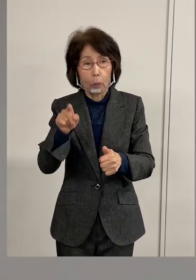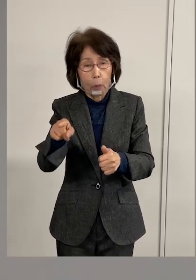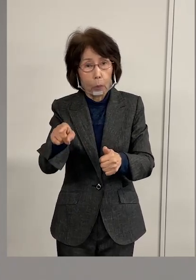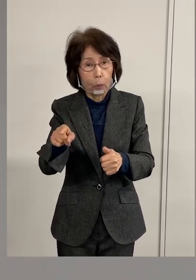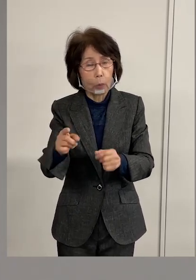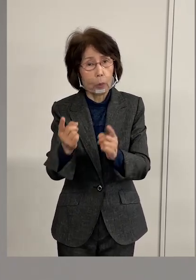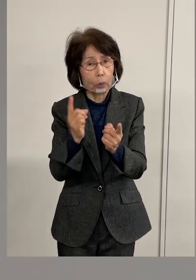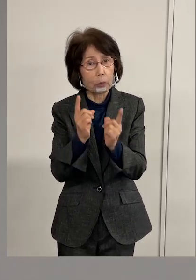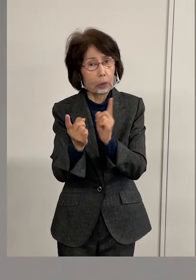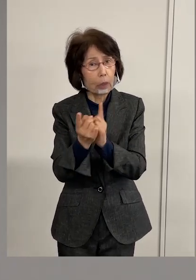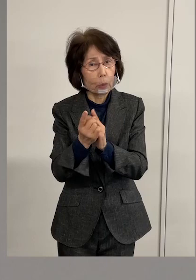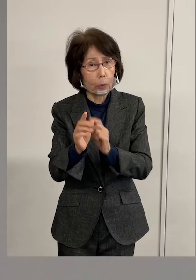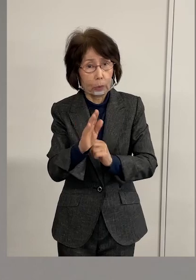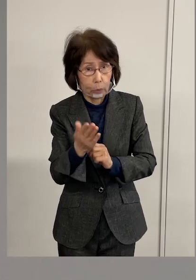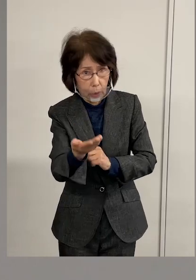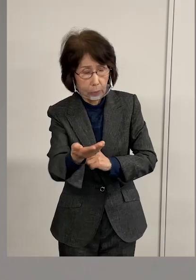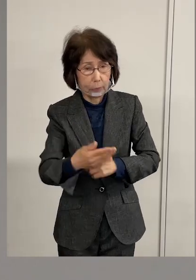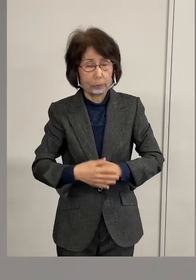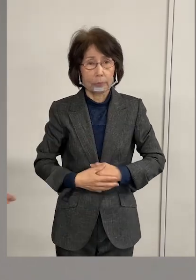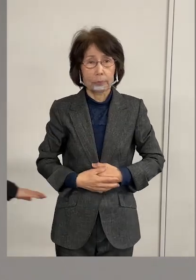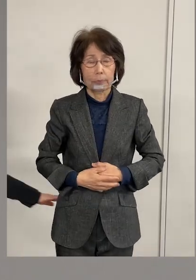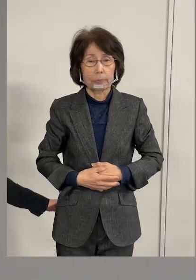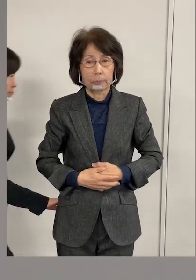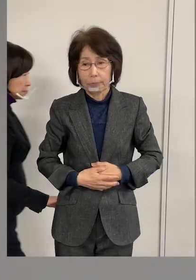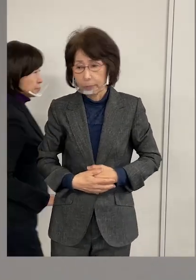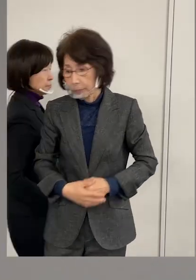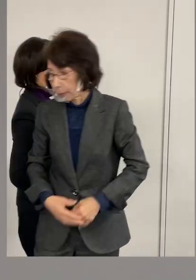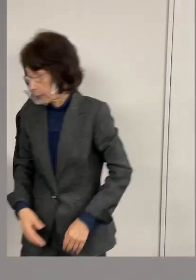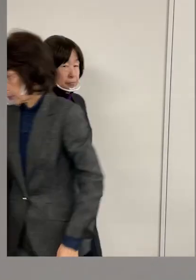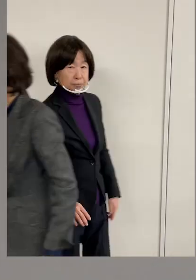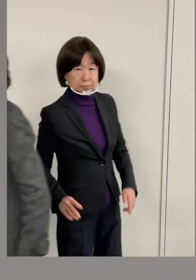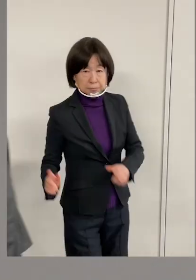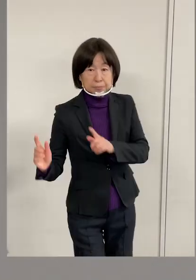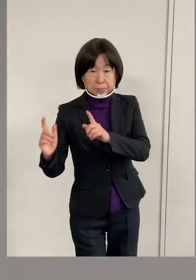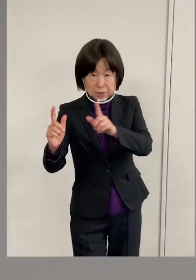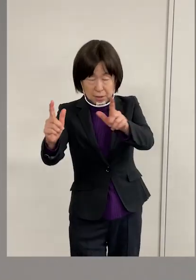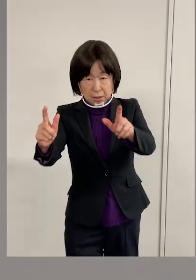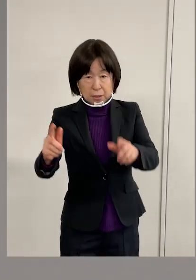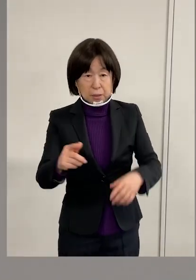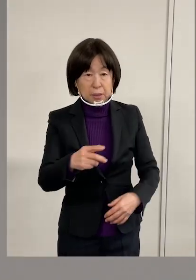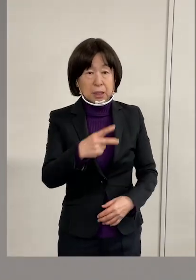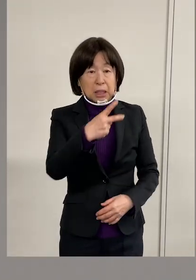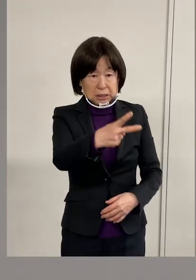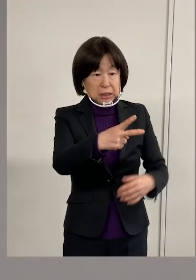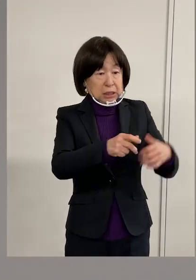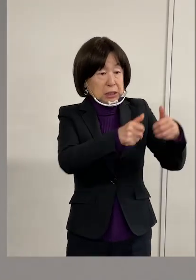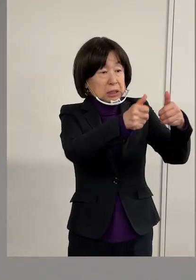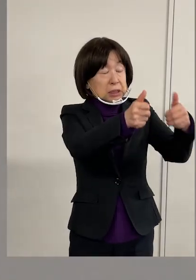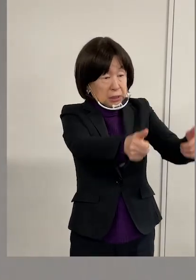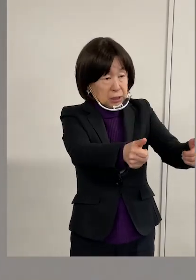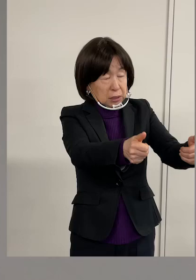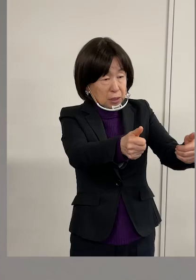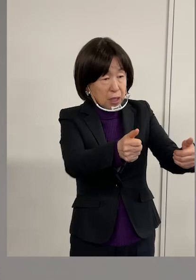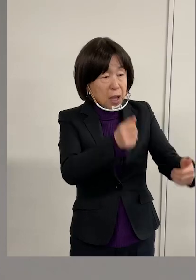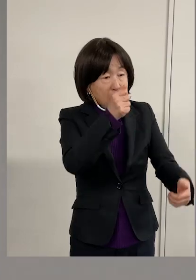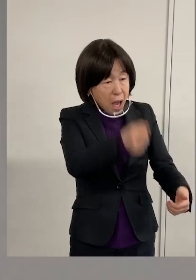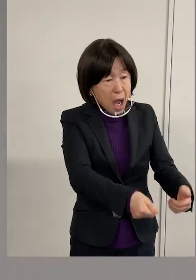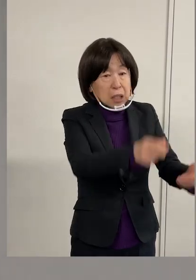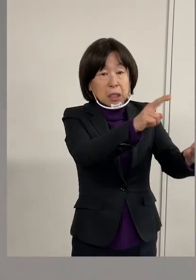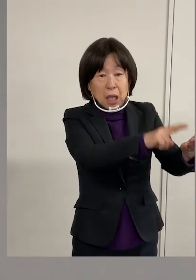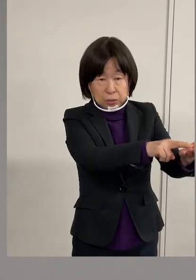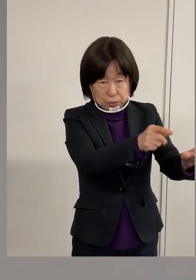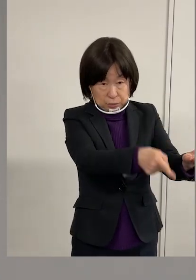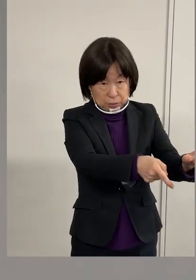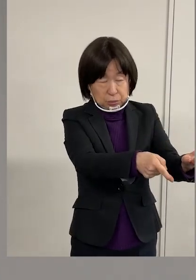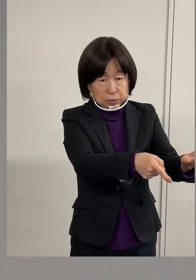のようにされるのかについて教えてください。 はい。まあ、2審の方でですね、判決が出て、1審の判決